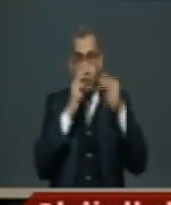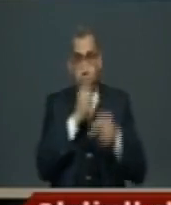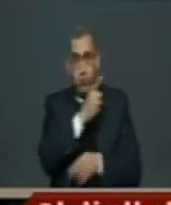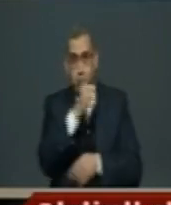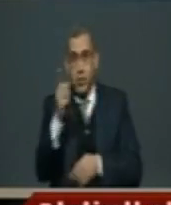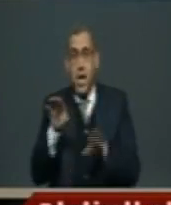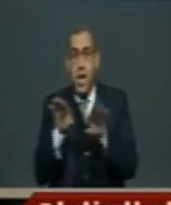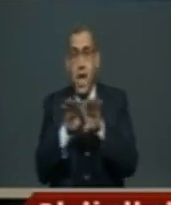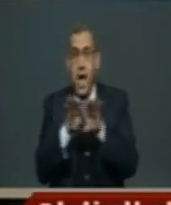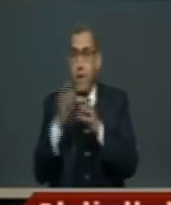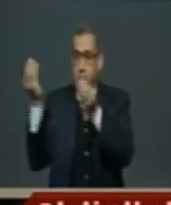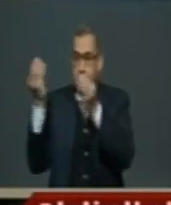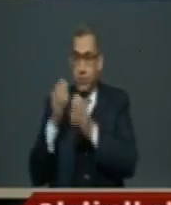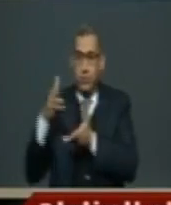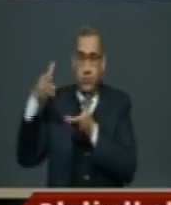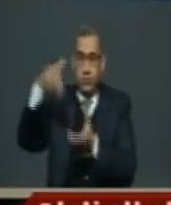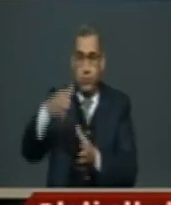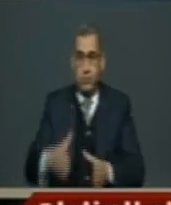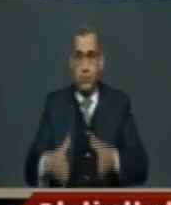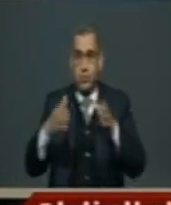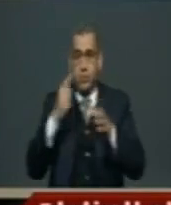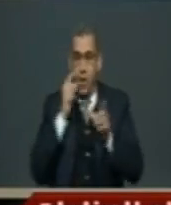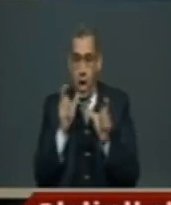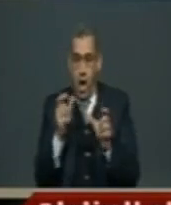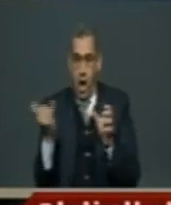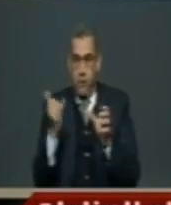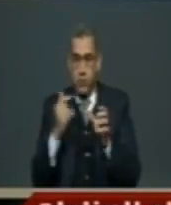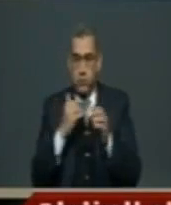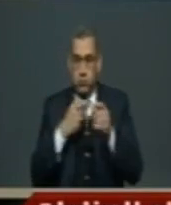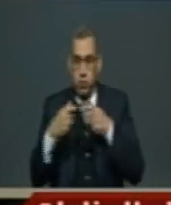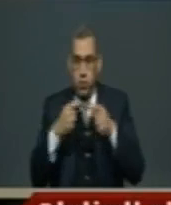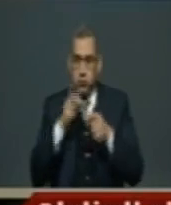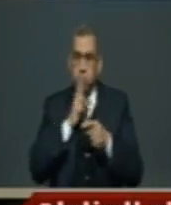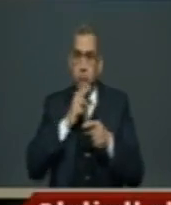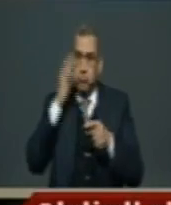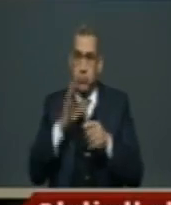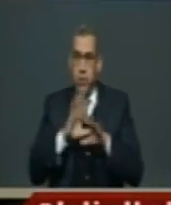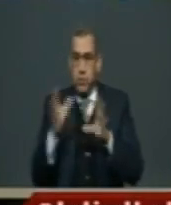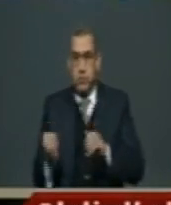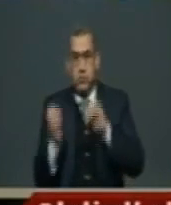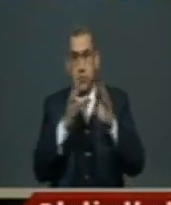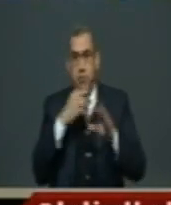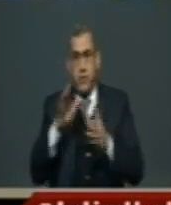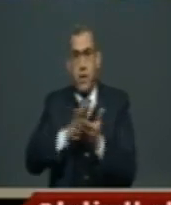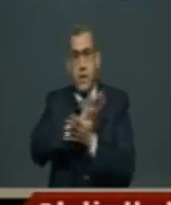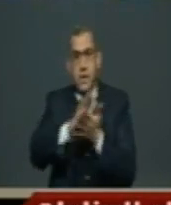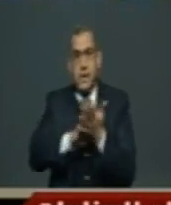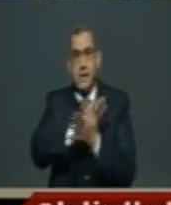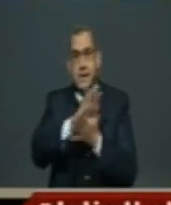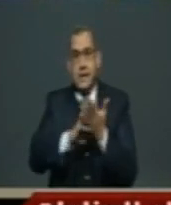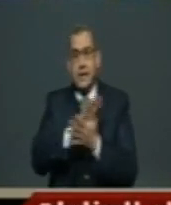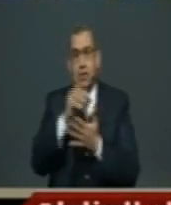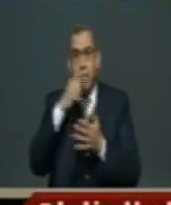بيجي في الصوامع بتحافظ عليه على اعلى جوده، ثم المطحن كان نفسي يطلع صور